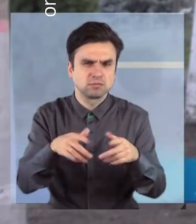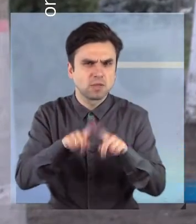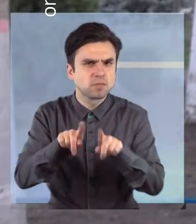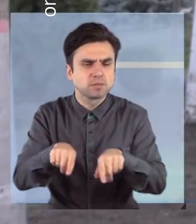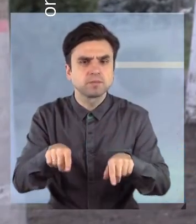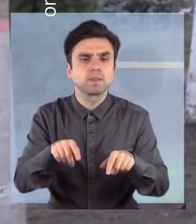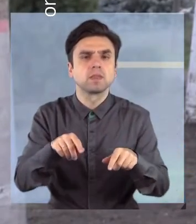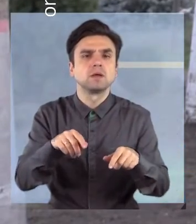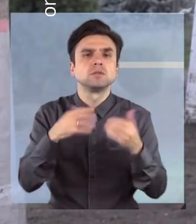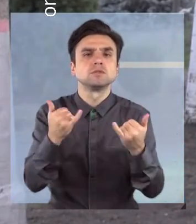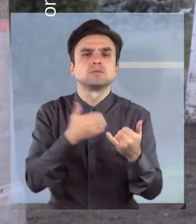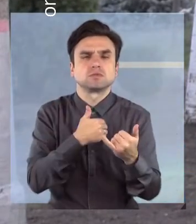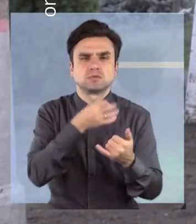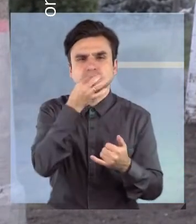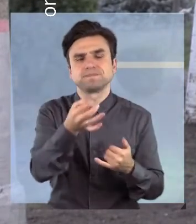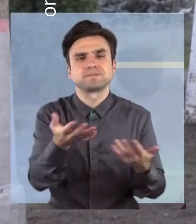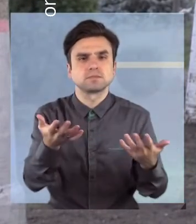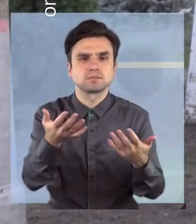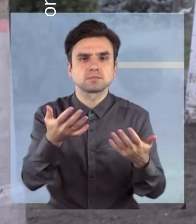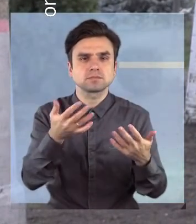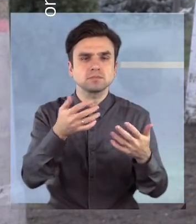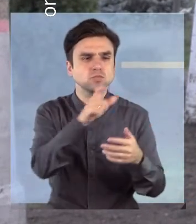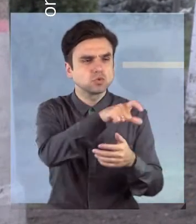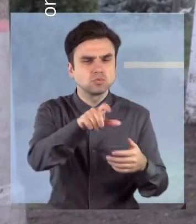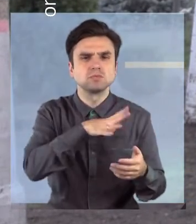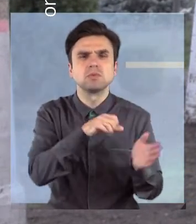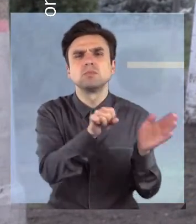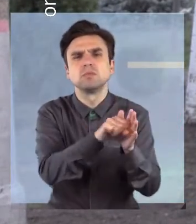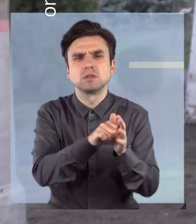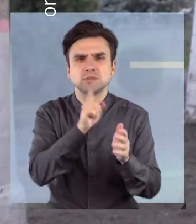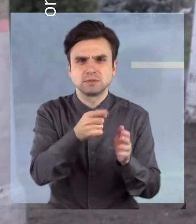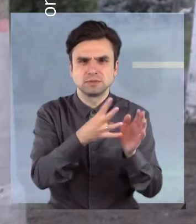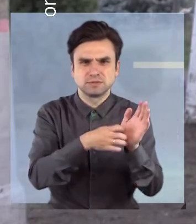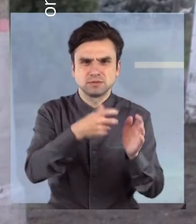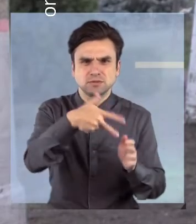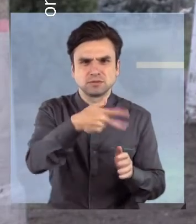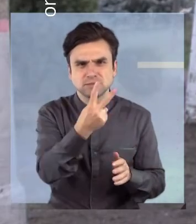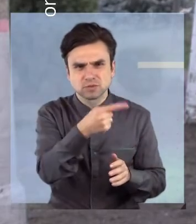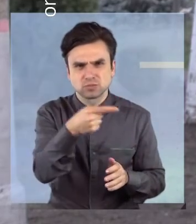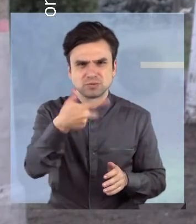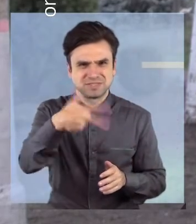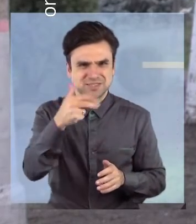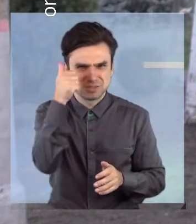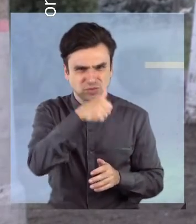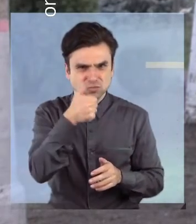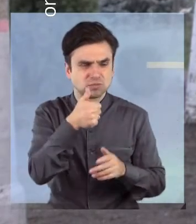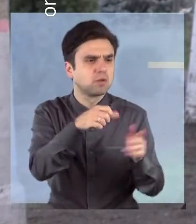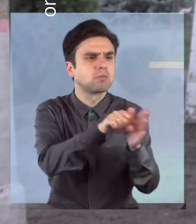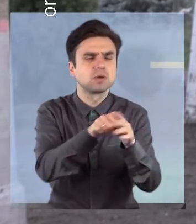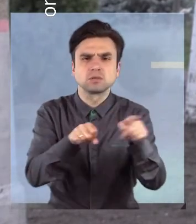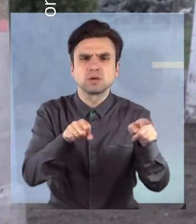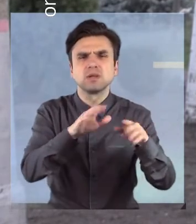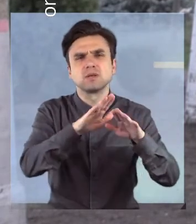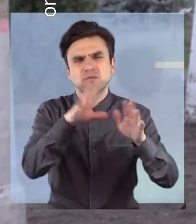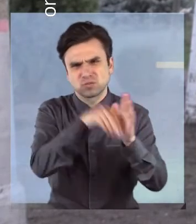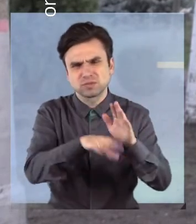кто убиенные жертвы 32-33 года, я думаю, те души тех детей и взрослых, которые подверглись вот такому